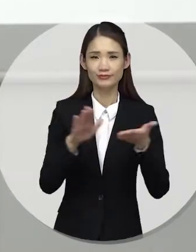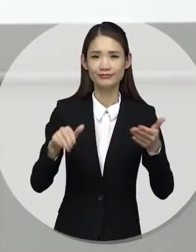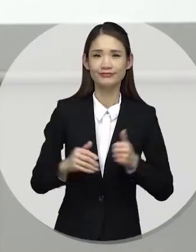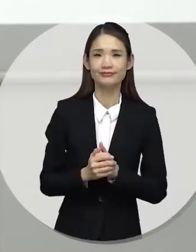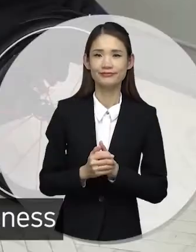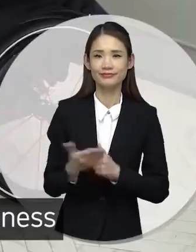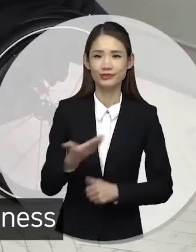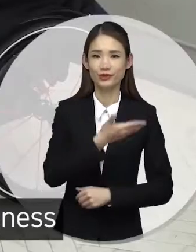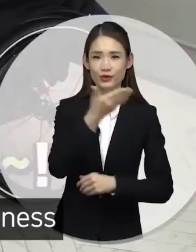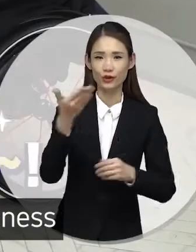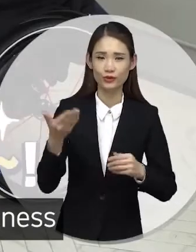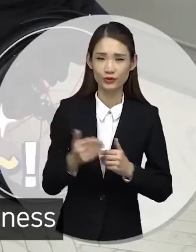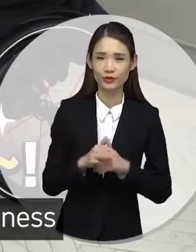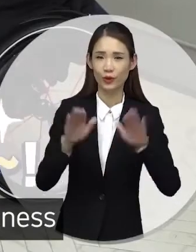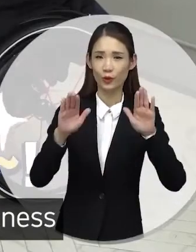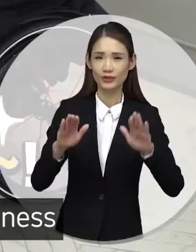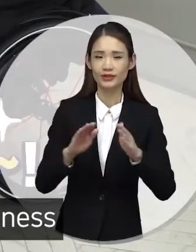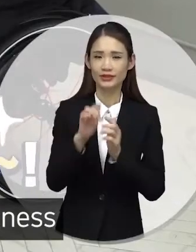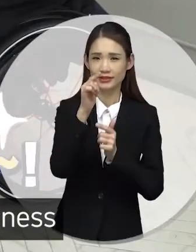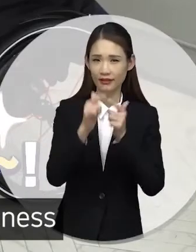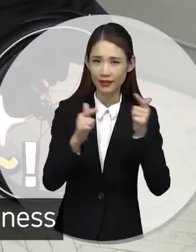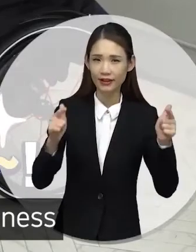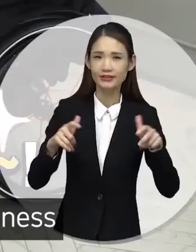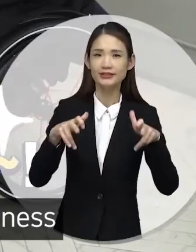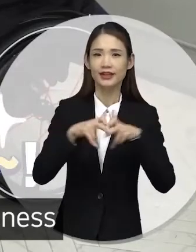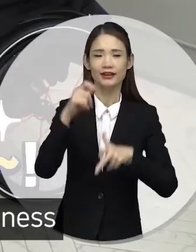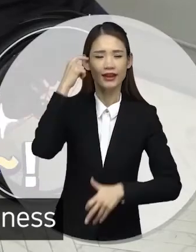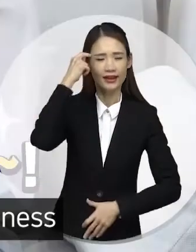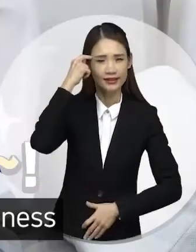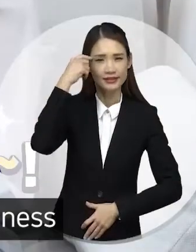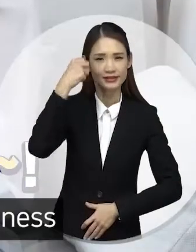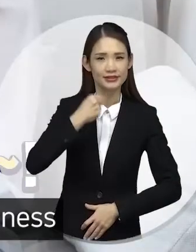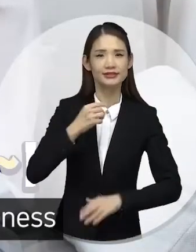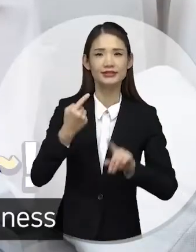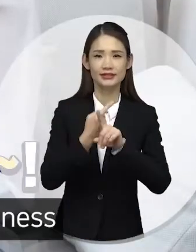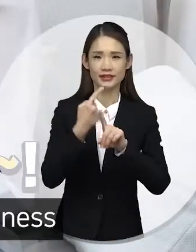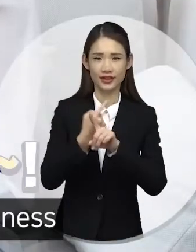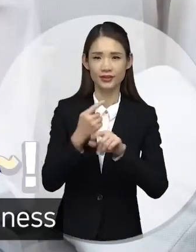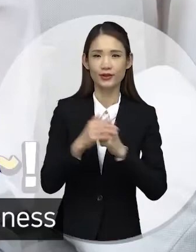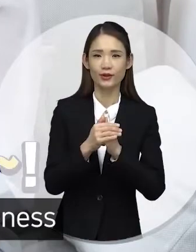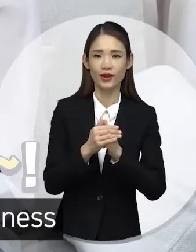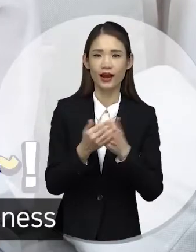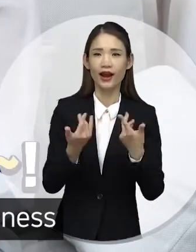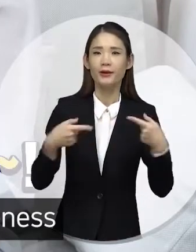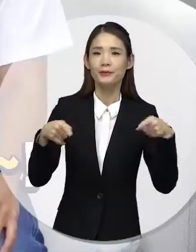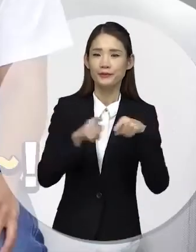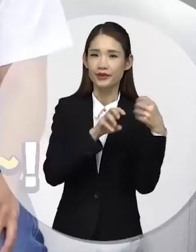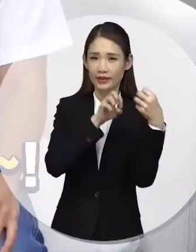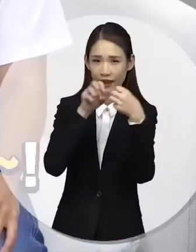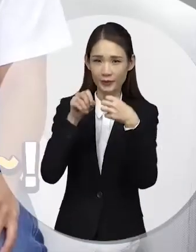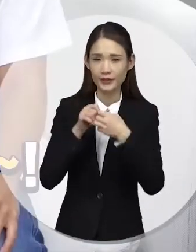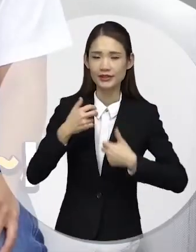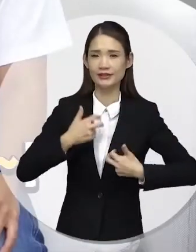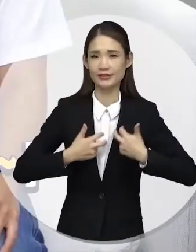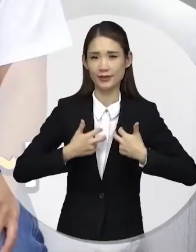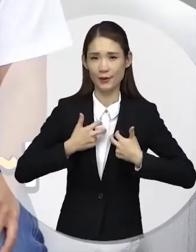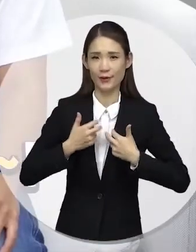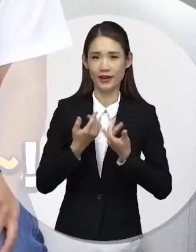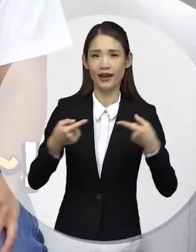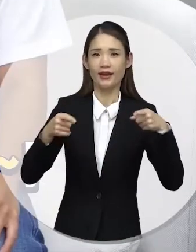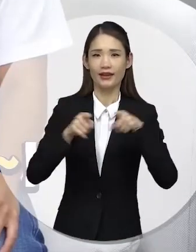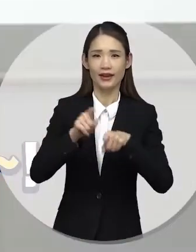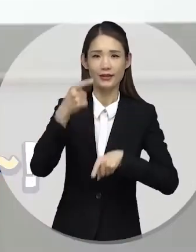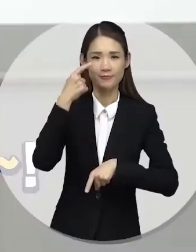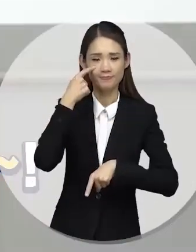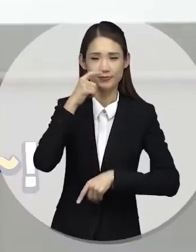대리라고 합니다. 여러분들과 다양한 장애인식과 장애에 대한 이야기를 나누면서 즐거운 시간을 함께